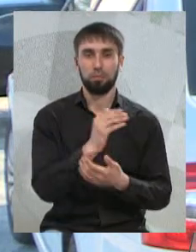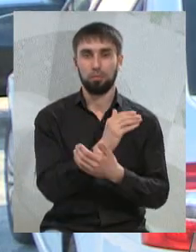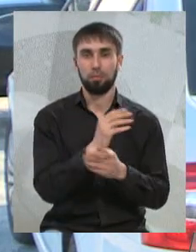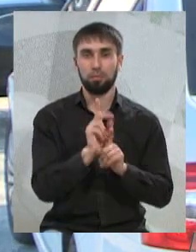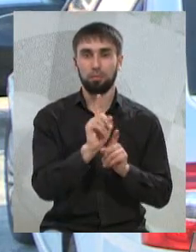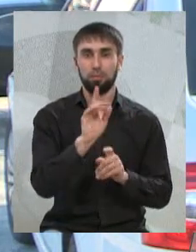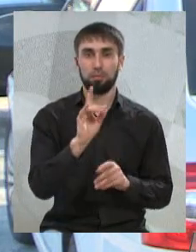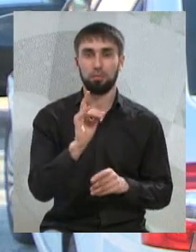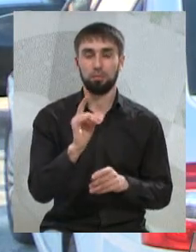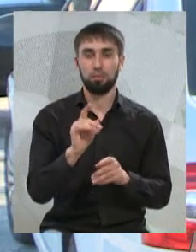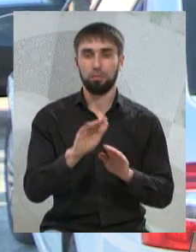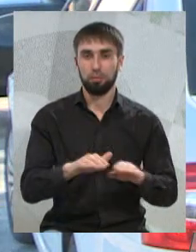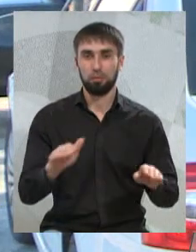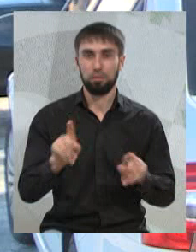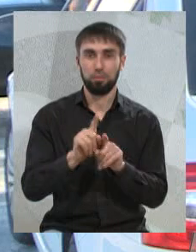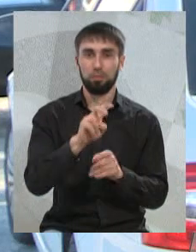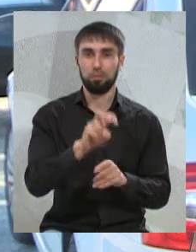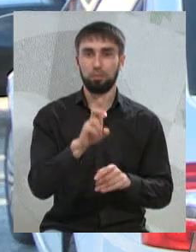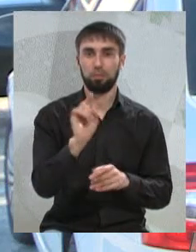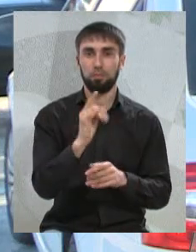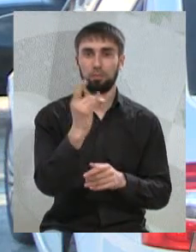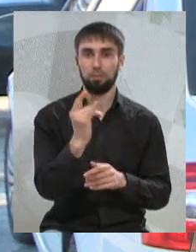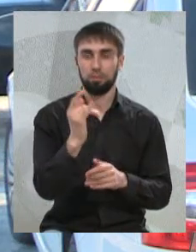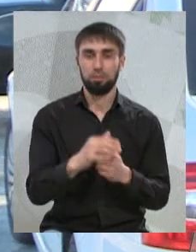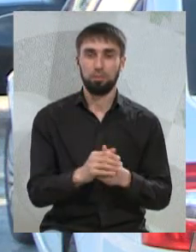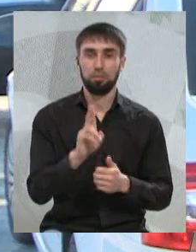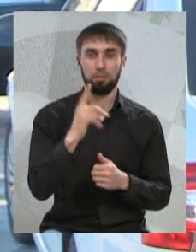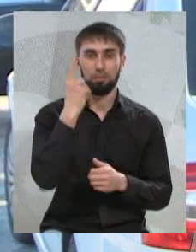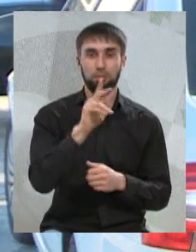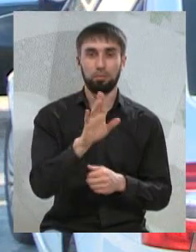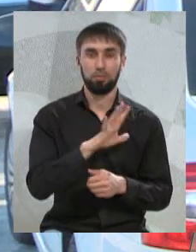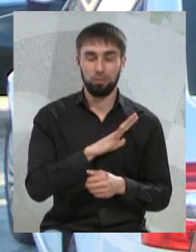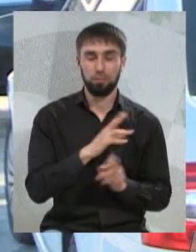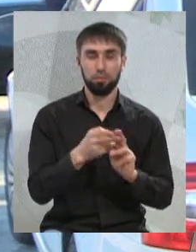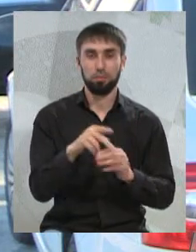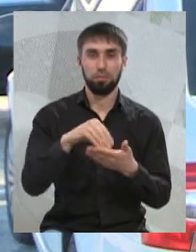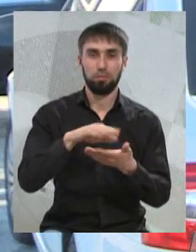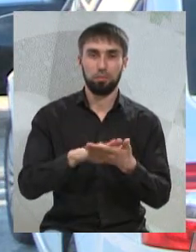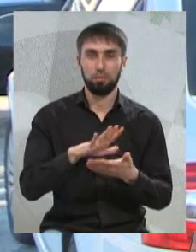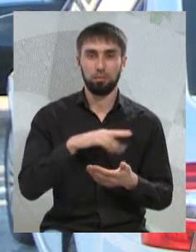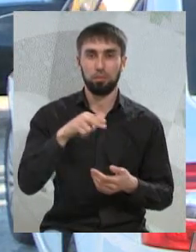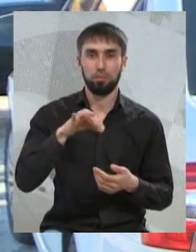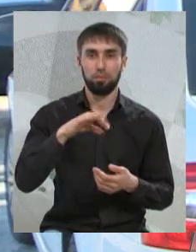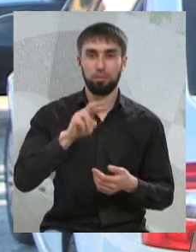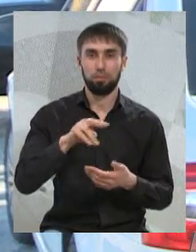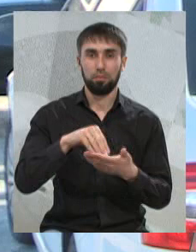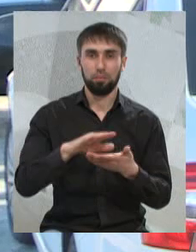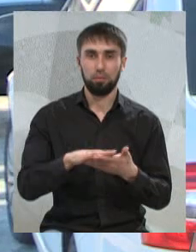без детского удерживающего кресла. В отношении этих водителей было составлено административный материал за перевозку детей